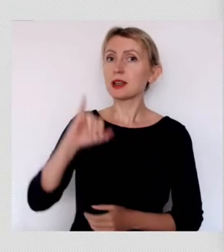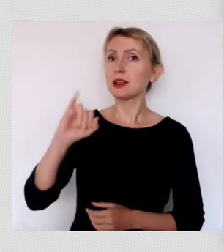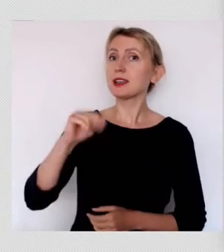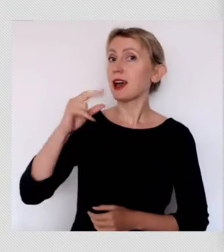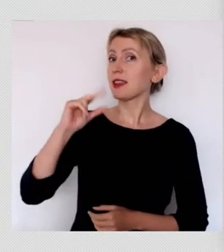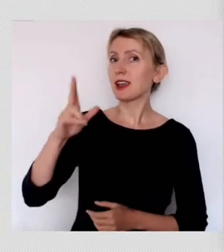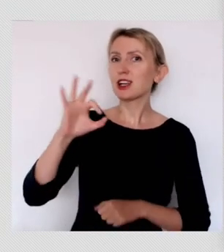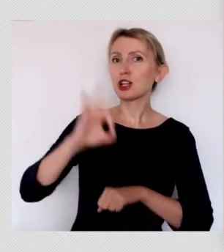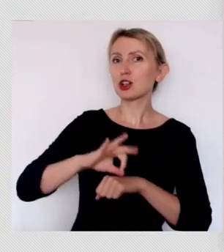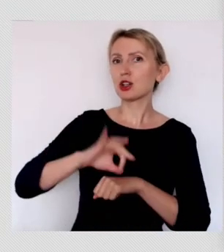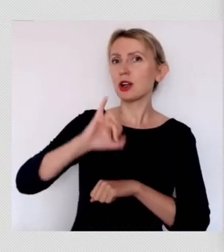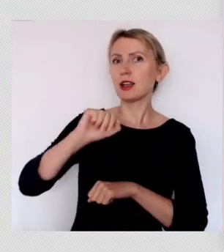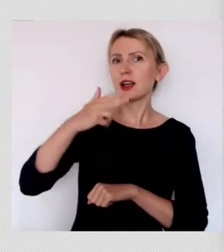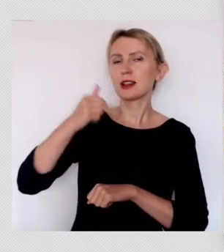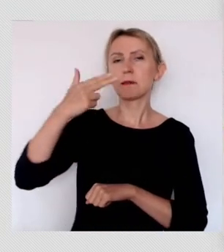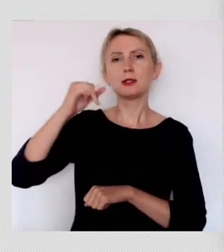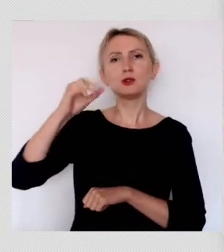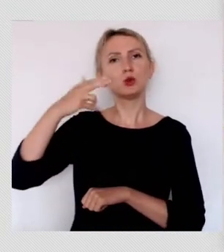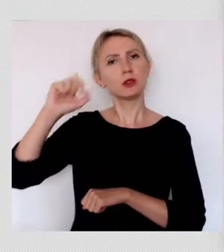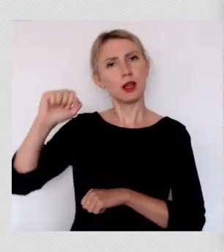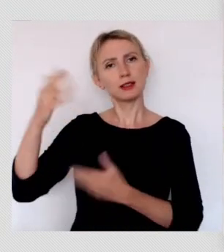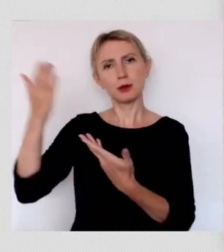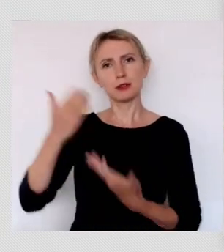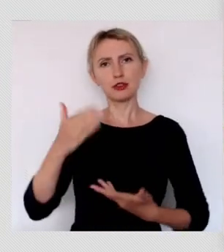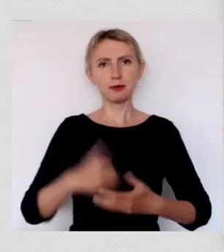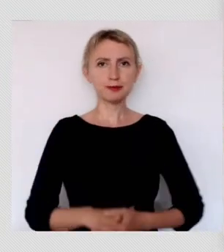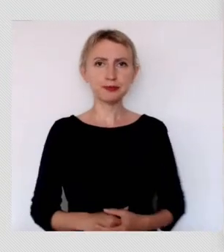doktor Jan Misiunia, bardzo proszę.